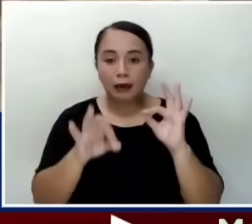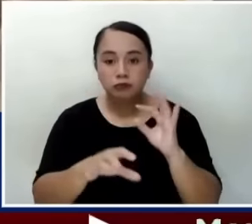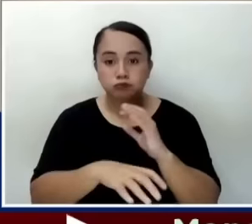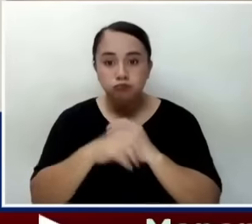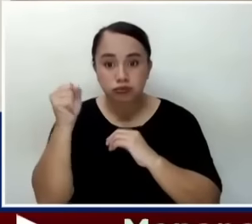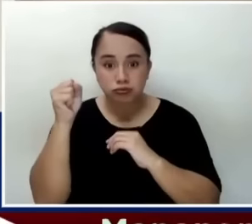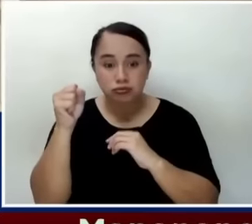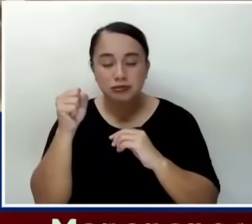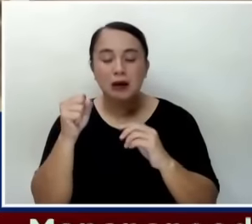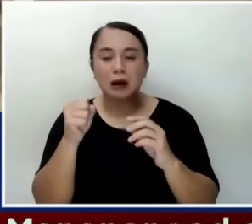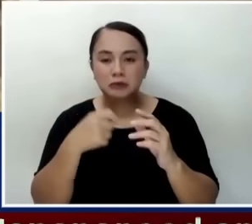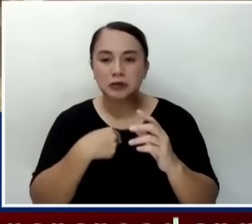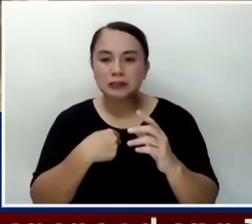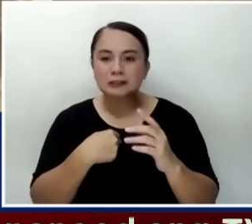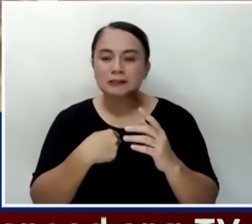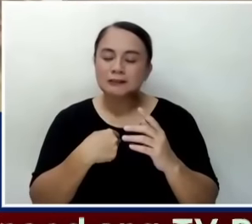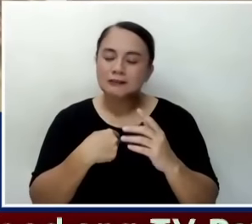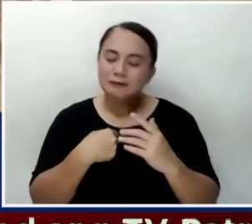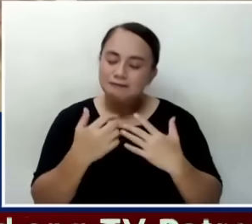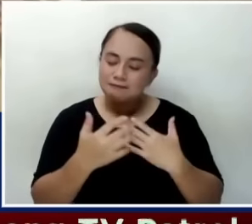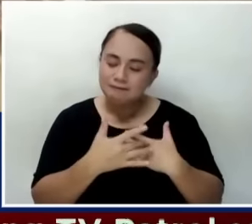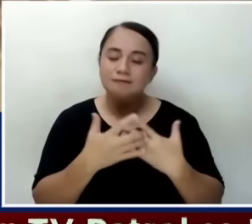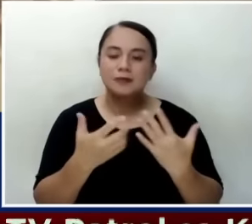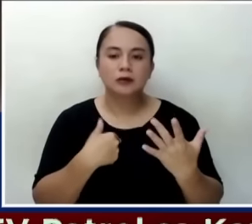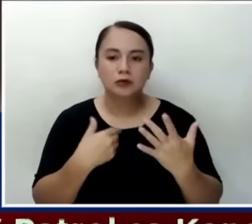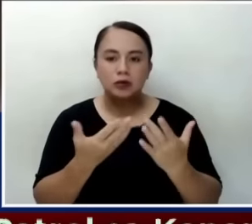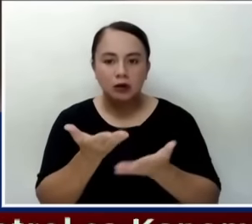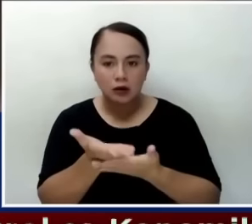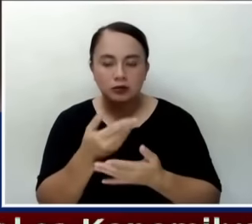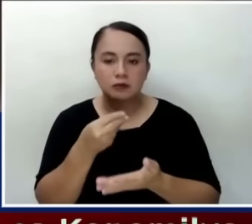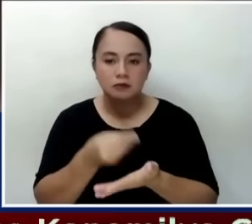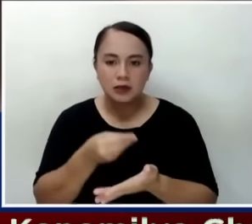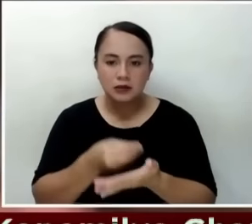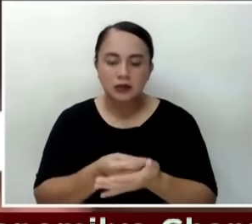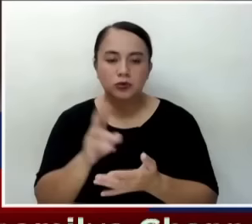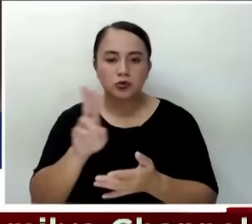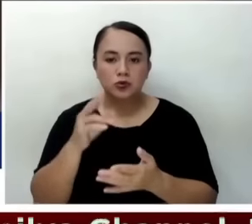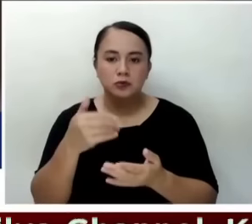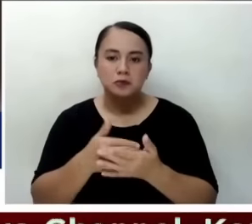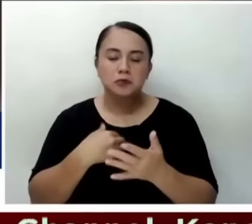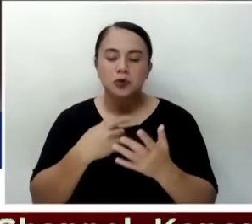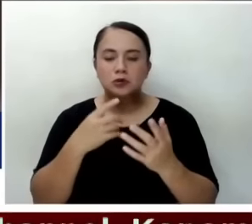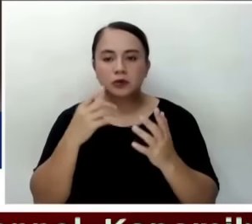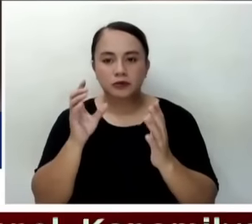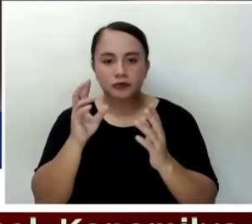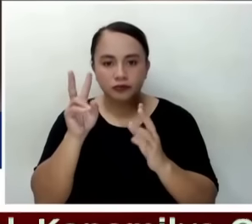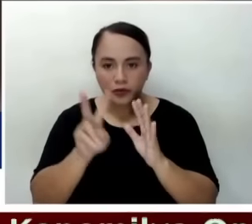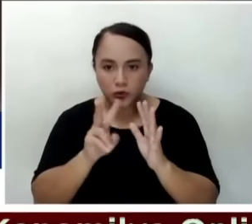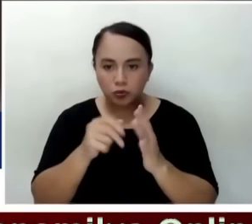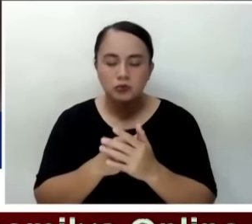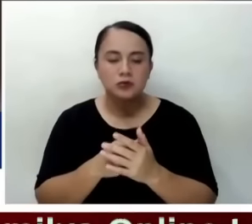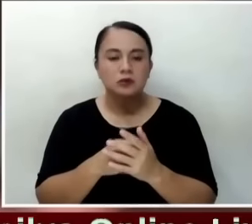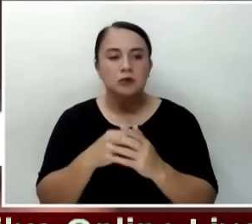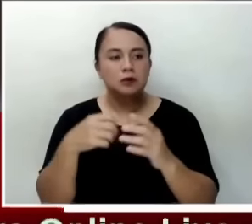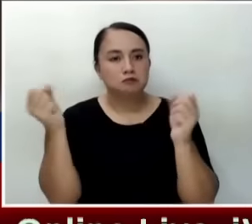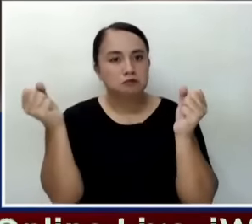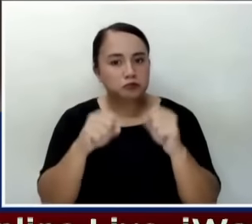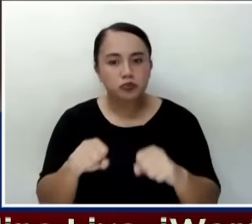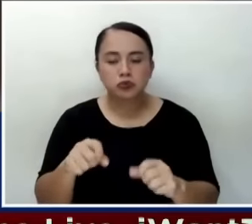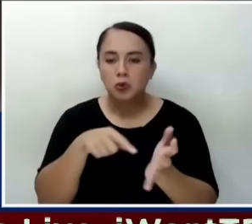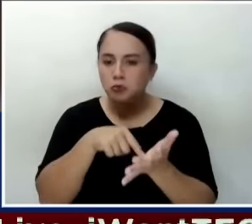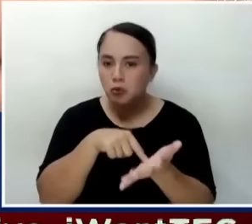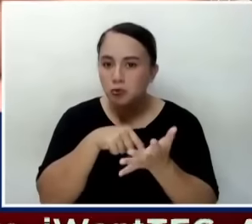sa kahihingian ng pera. Gagamit ng mga pre-recorded videos and photos ng mga sexy models, itong mga